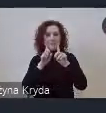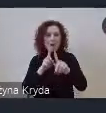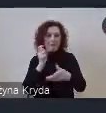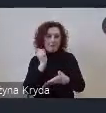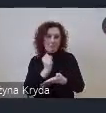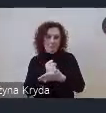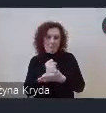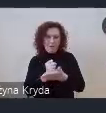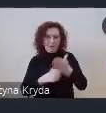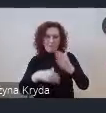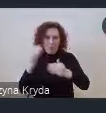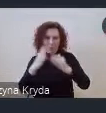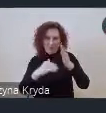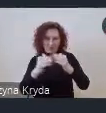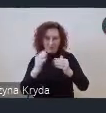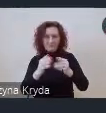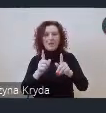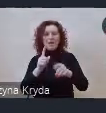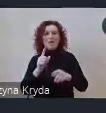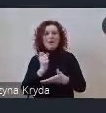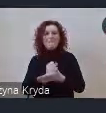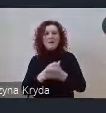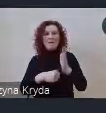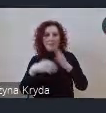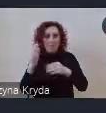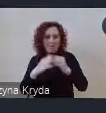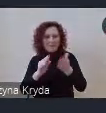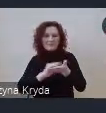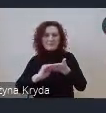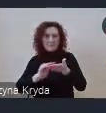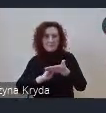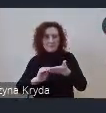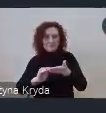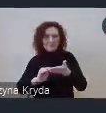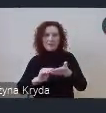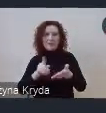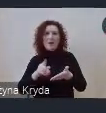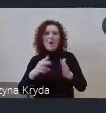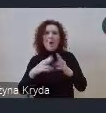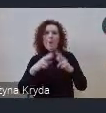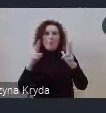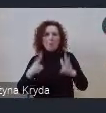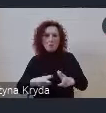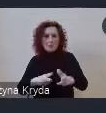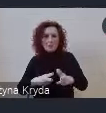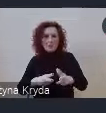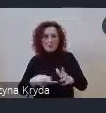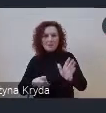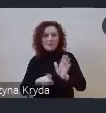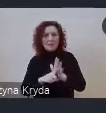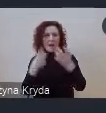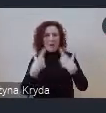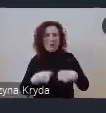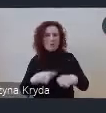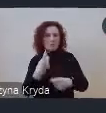takie określenie budynki przeznaczone na pobyt osób z niepełnosprawnościami No ja mam pytanie Co to są za budynki No jak